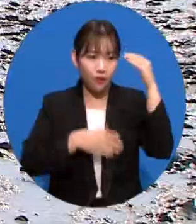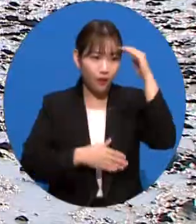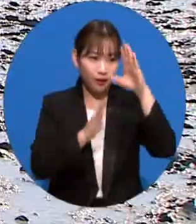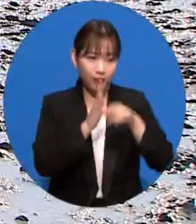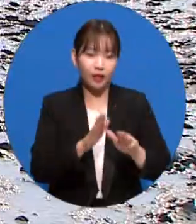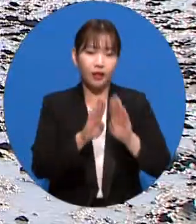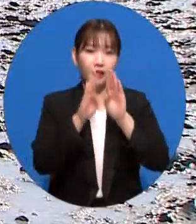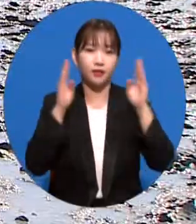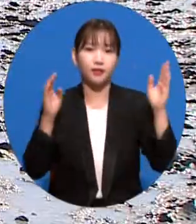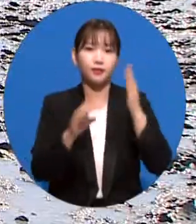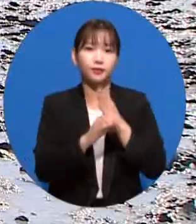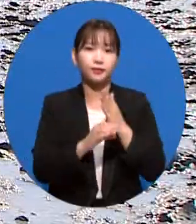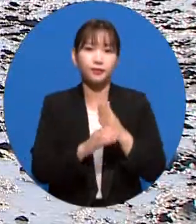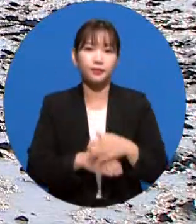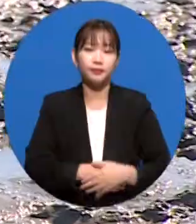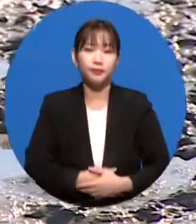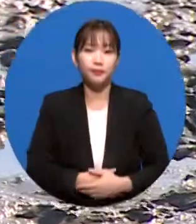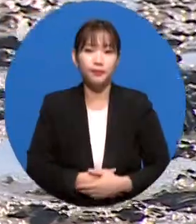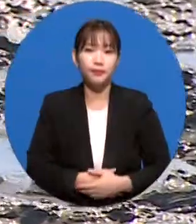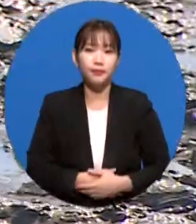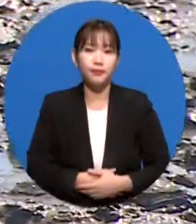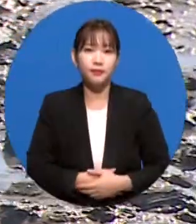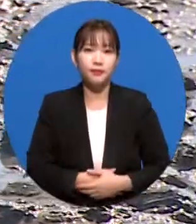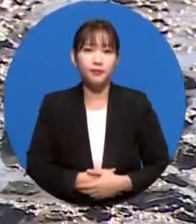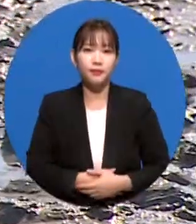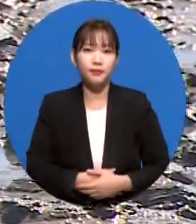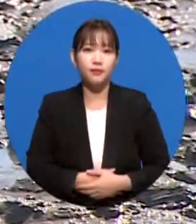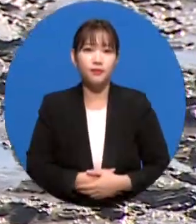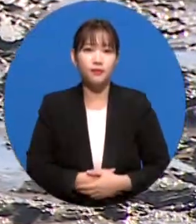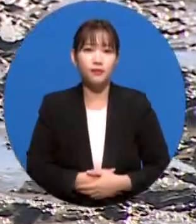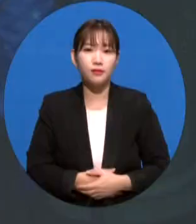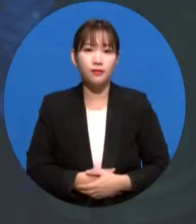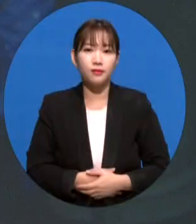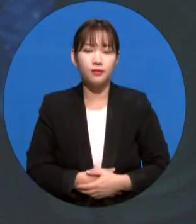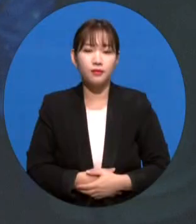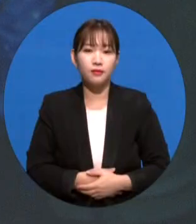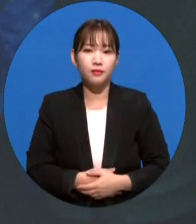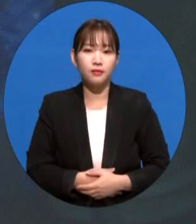시대를 열고 있습니다. MBC 뉴스 문현철입니다.